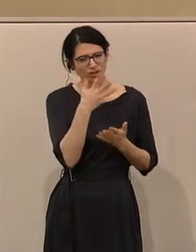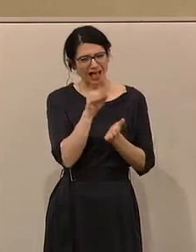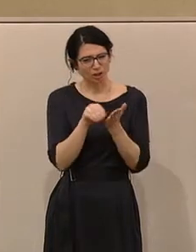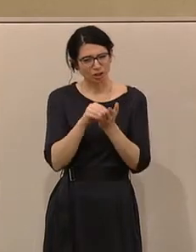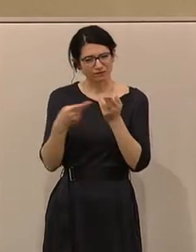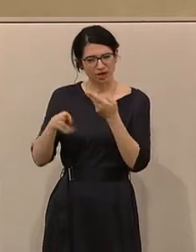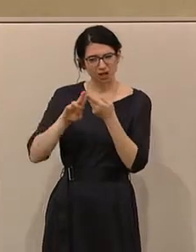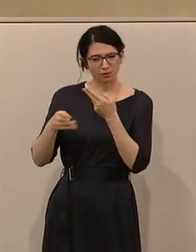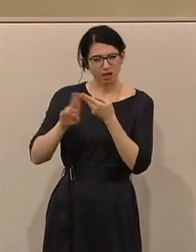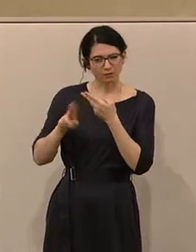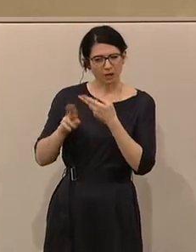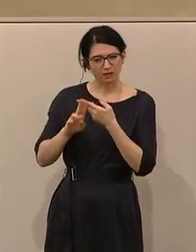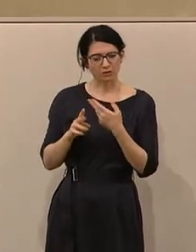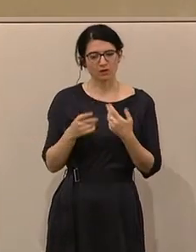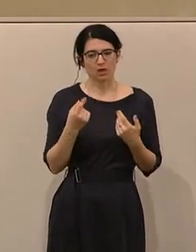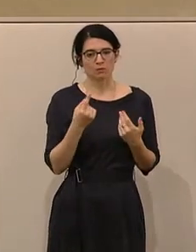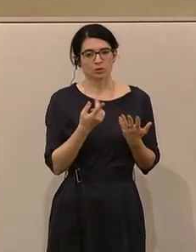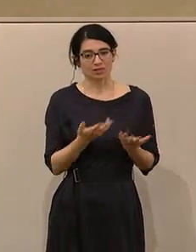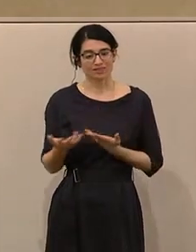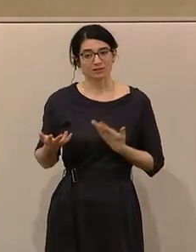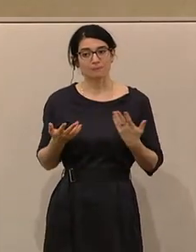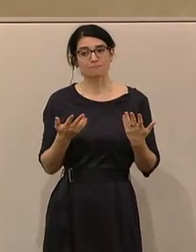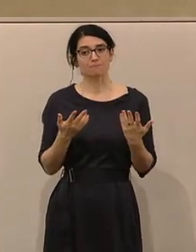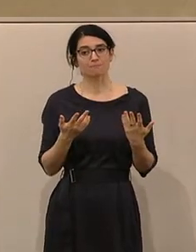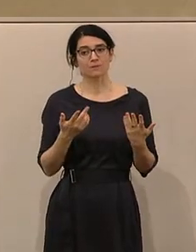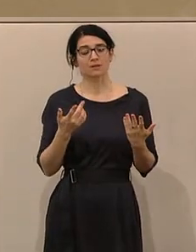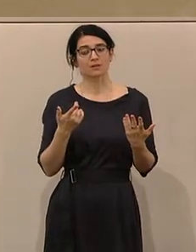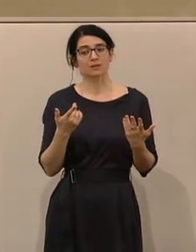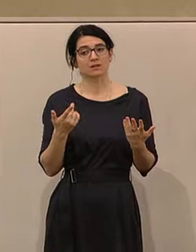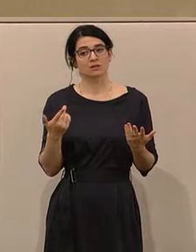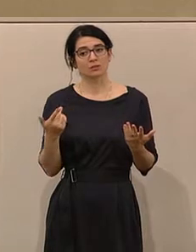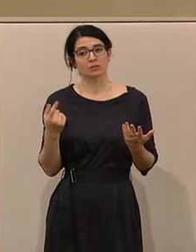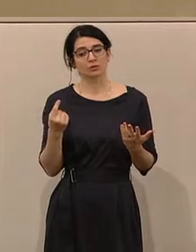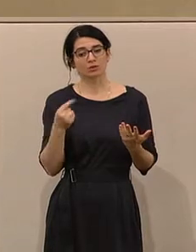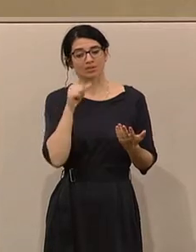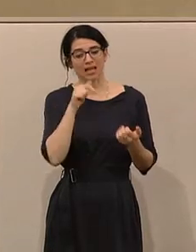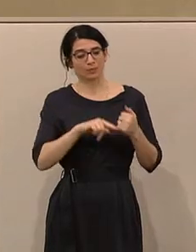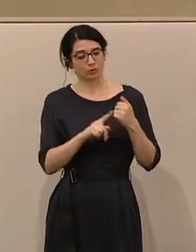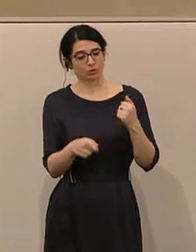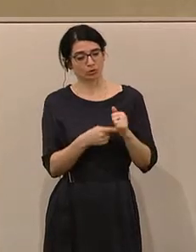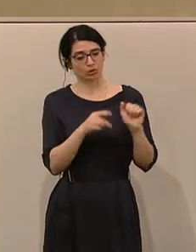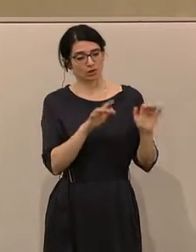Antworten der Anfragen, die wir gestellt haben, einfach